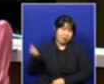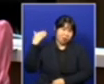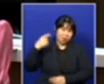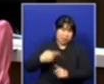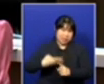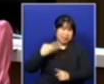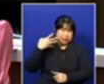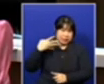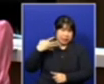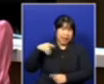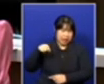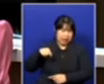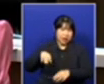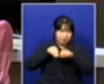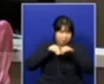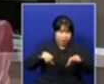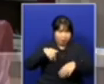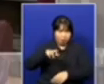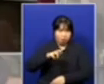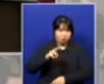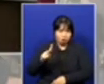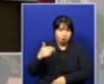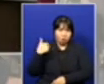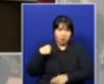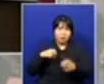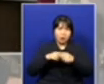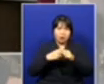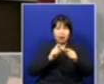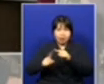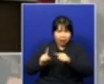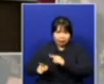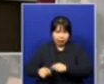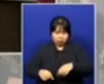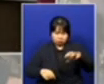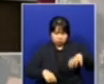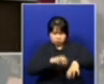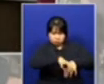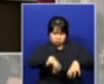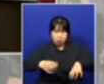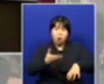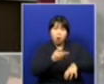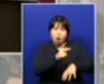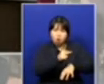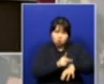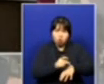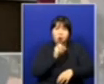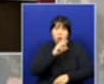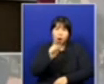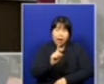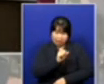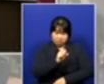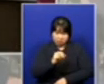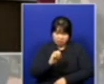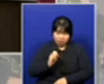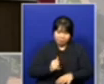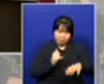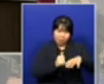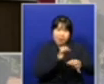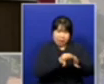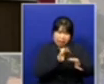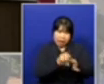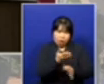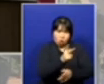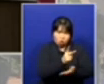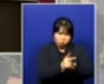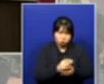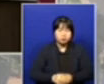ายนที่ประกาศพรก.เนี่ยมีปัญหามากมายครับหลายที่ไปขอกู้ครับเขาบอกว่าไงรู้ไหมท่านประธานครับเขาบอกเดี๋ยวขอดูส